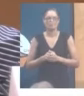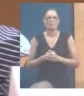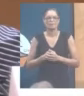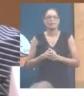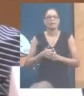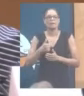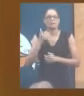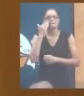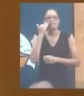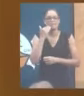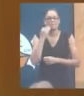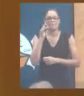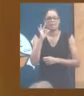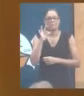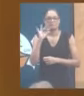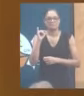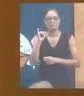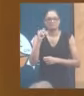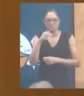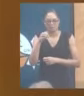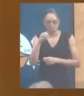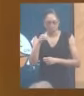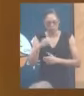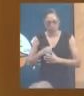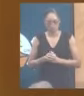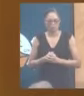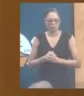Marie-France Tino